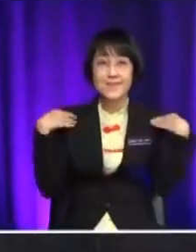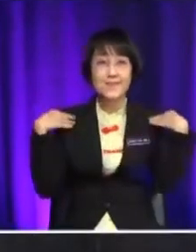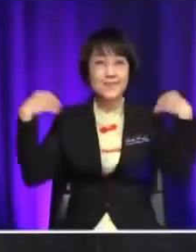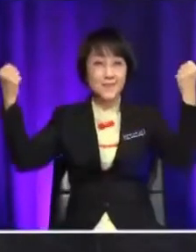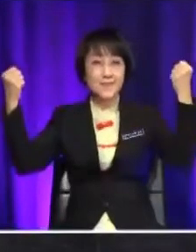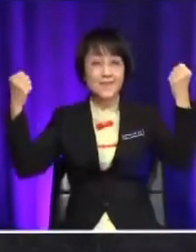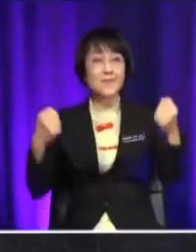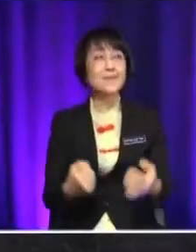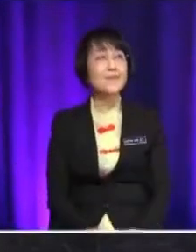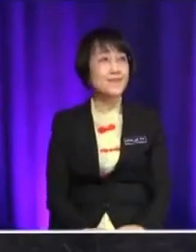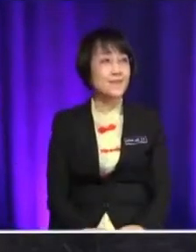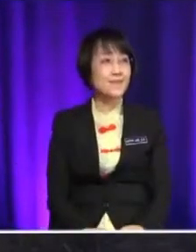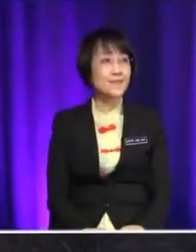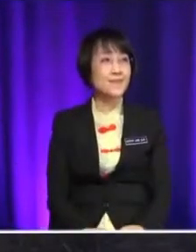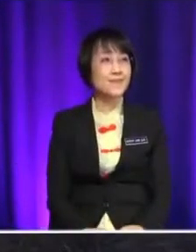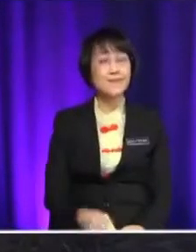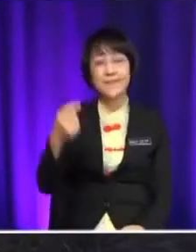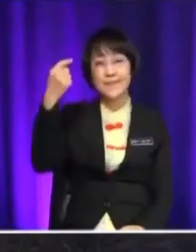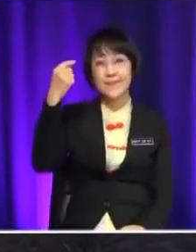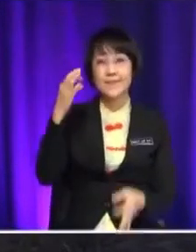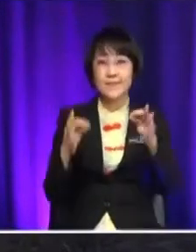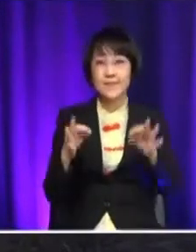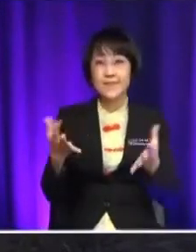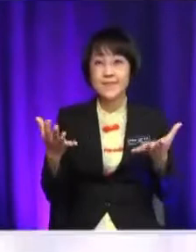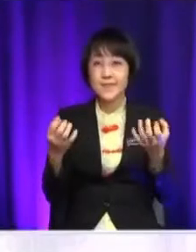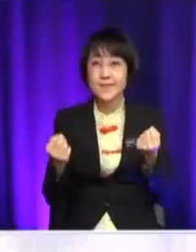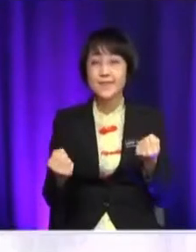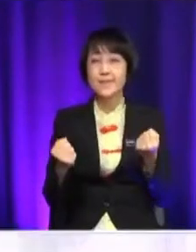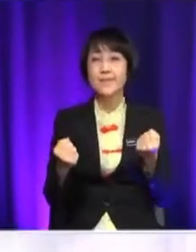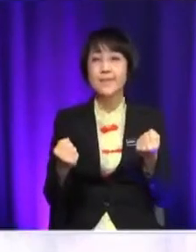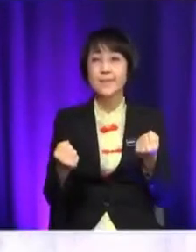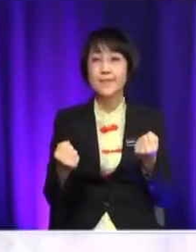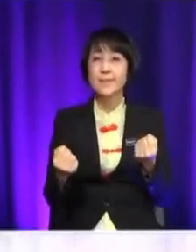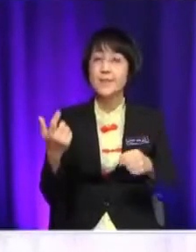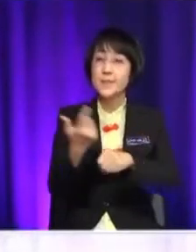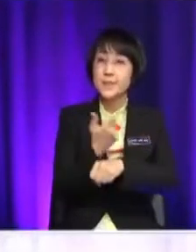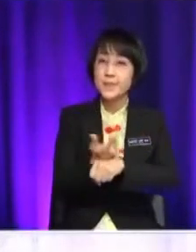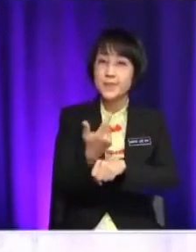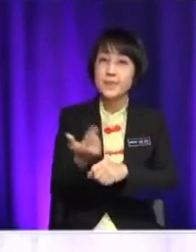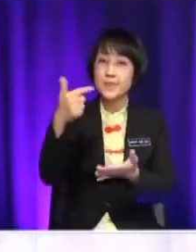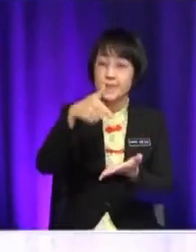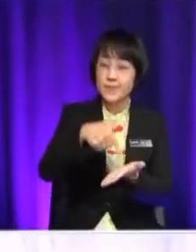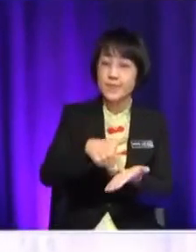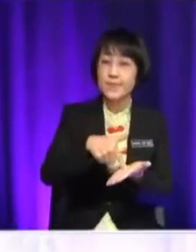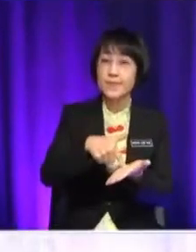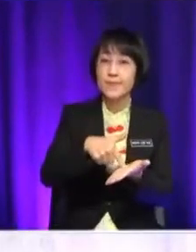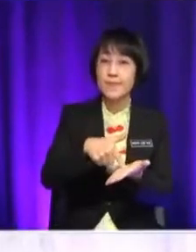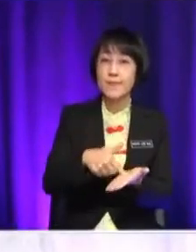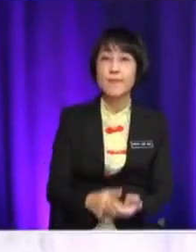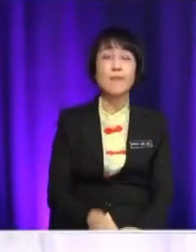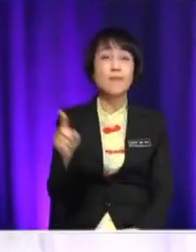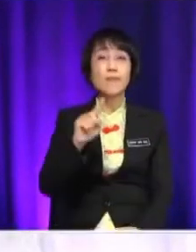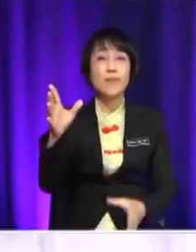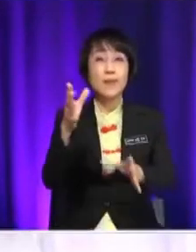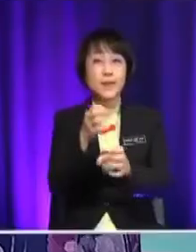cikgu, kalau mereka ingin mengukuhkan lagi pemahaman mereka bagi mata pelajaran kita pada hari ini, di manakah mereka boleh mendapatkan sumber rujukan itu?